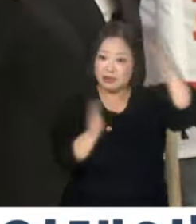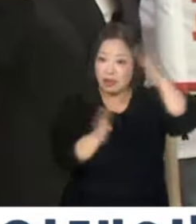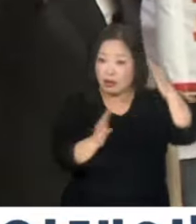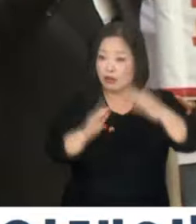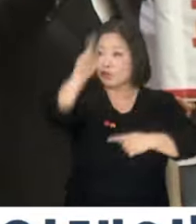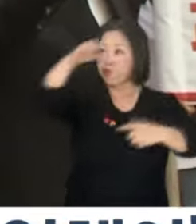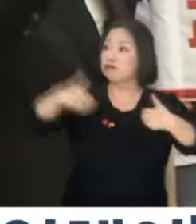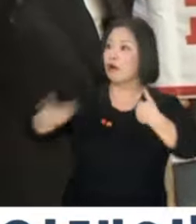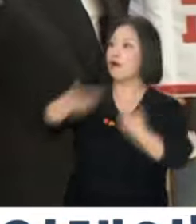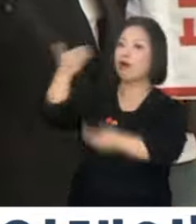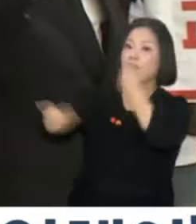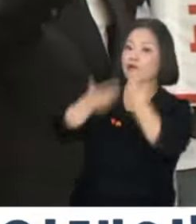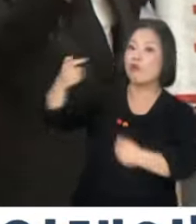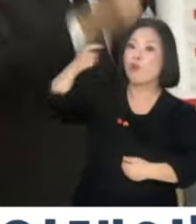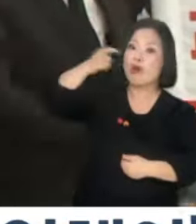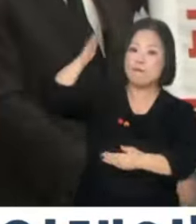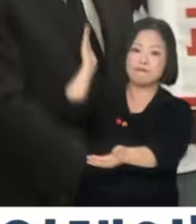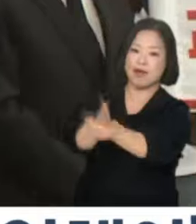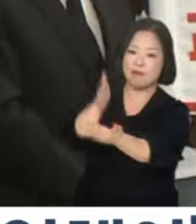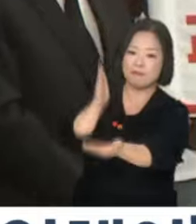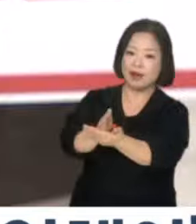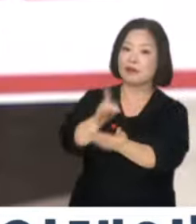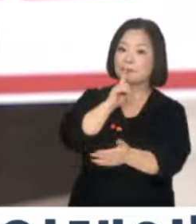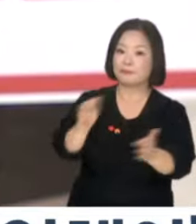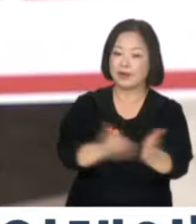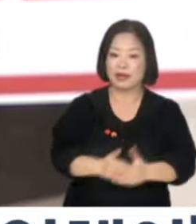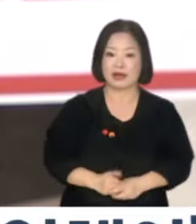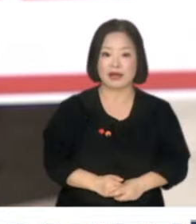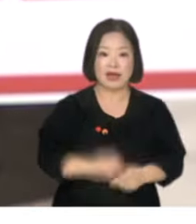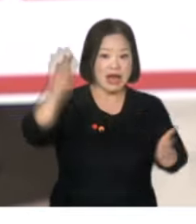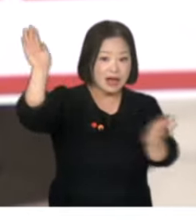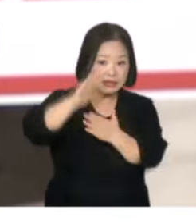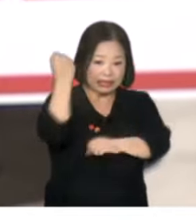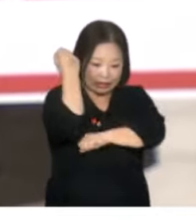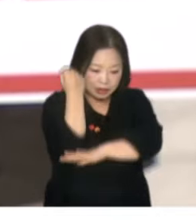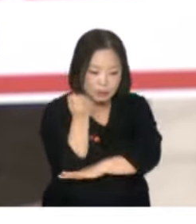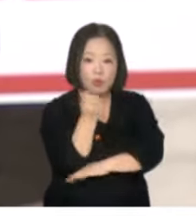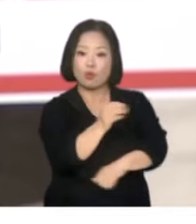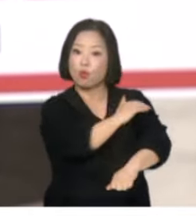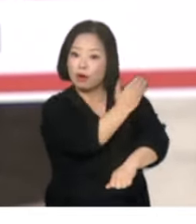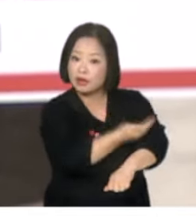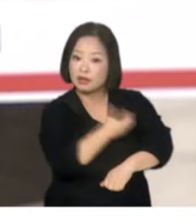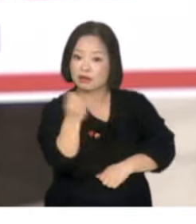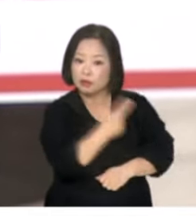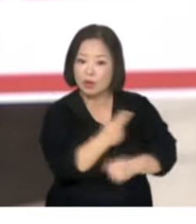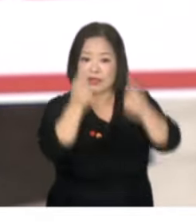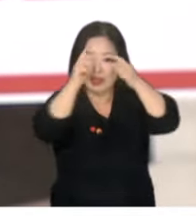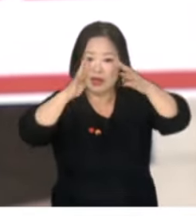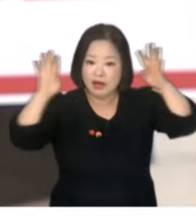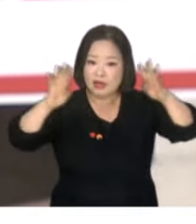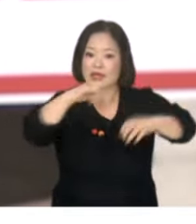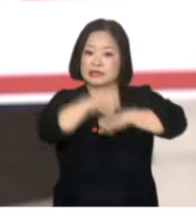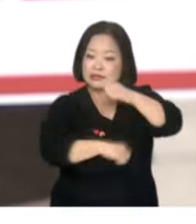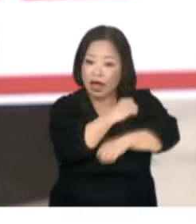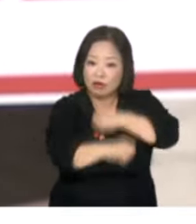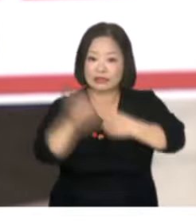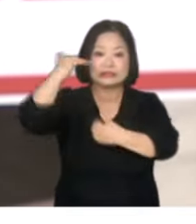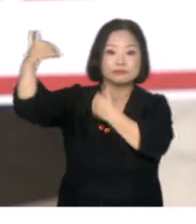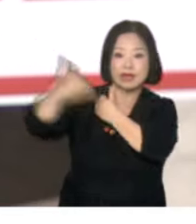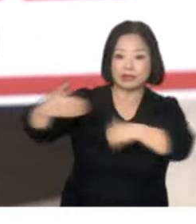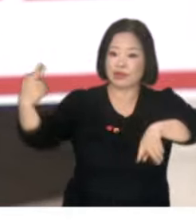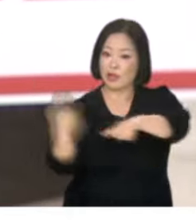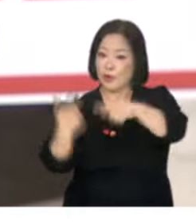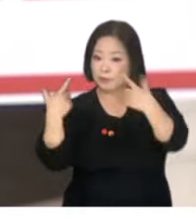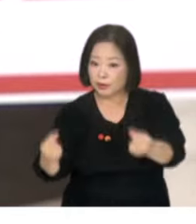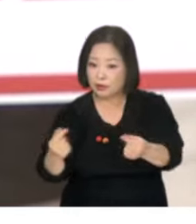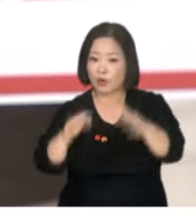안 된다는 목소리가 이어졌습니다. 이는 학생들의 기본적 권리와 대학의 자율성을 침해하는 상황입니다. 이미